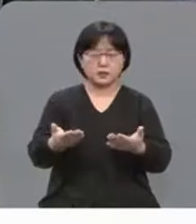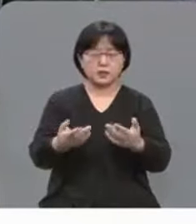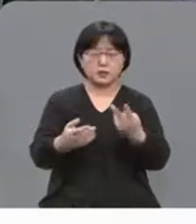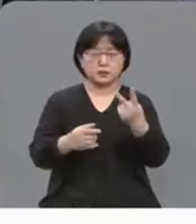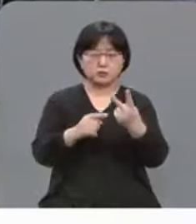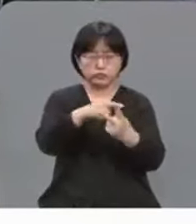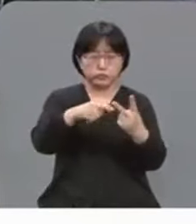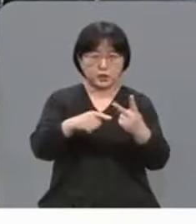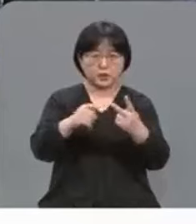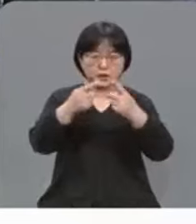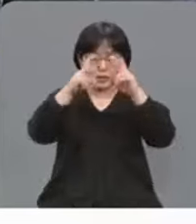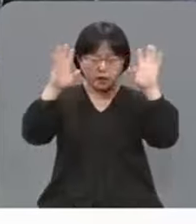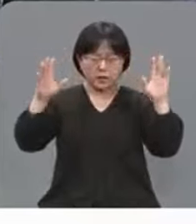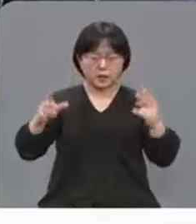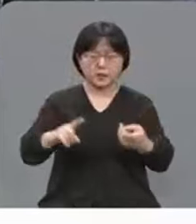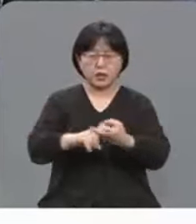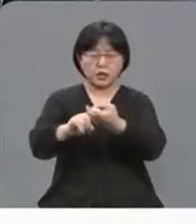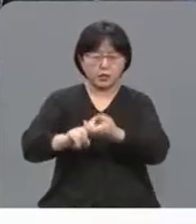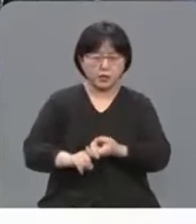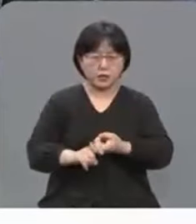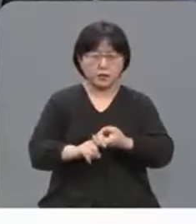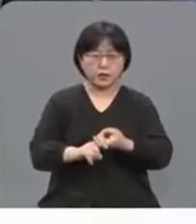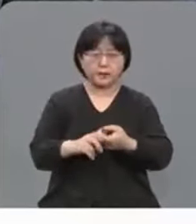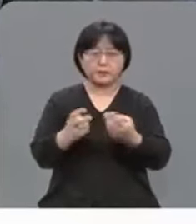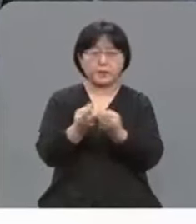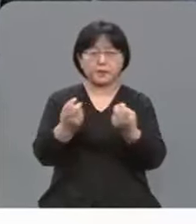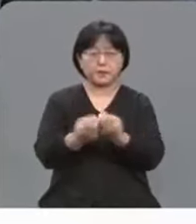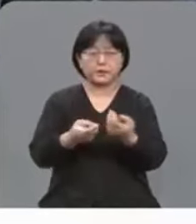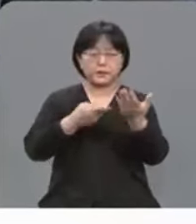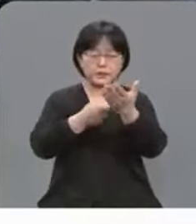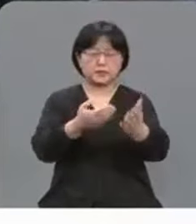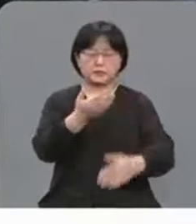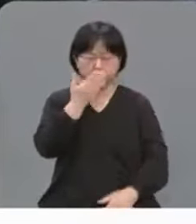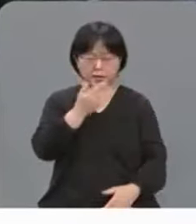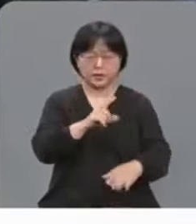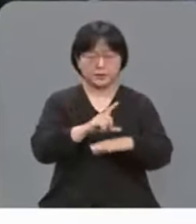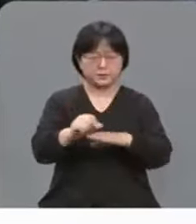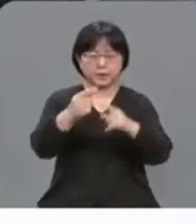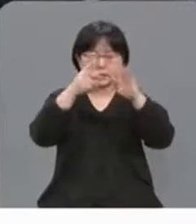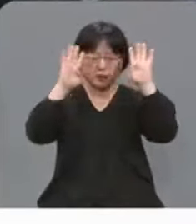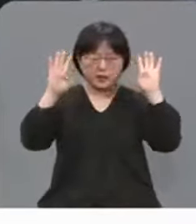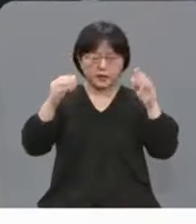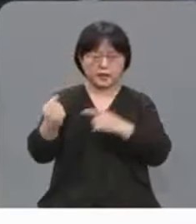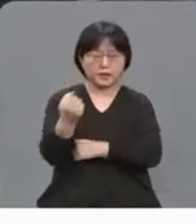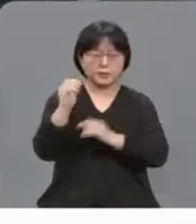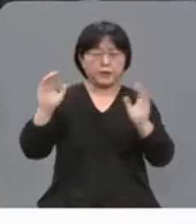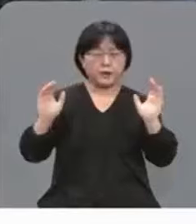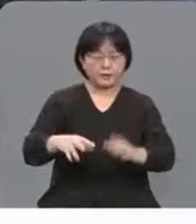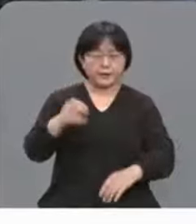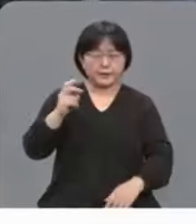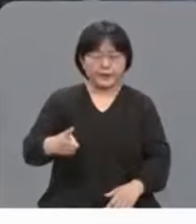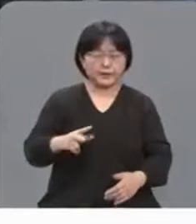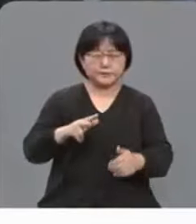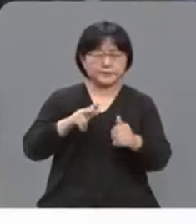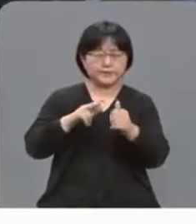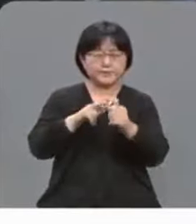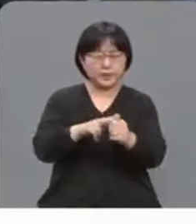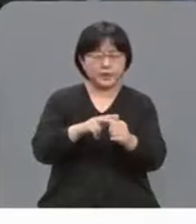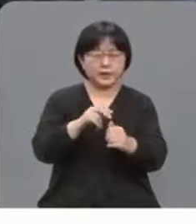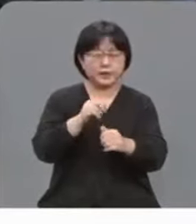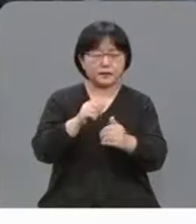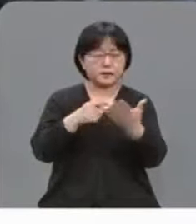개 이상의 대학이 연합 형태로 신청이 가능해지면서 지역 대학들이 힘을 합쳐서 재도전에 나설지 관심입니다